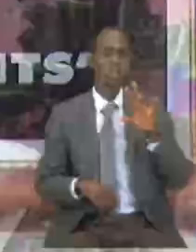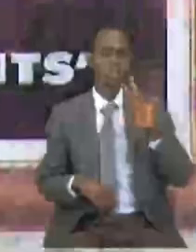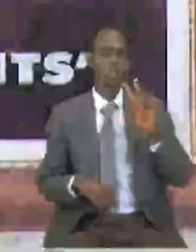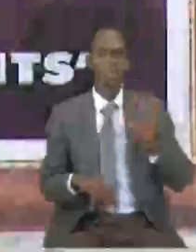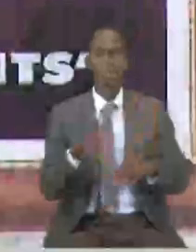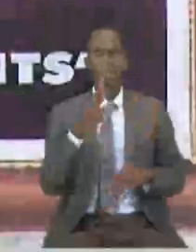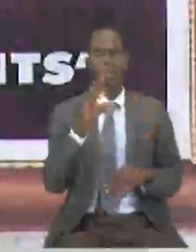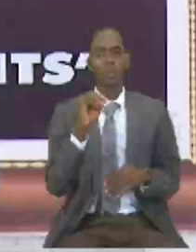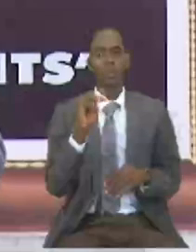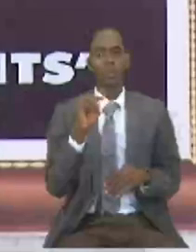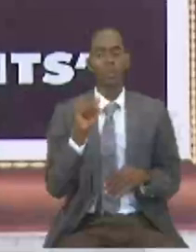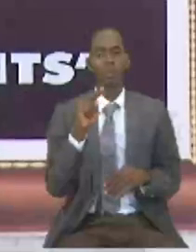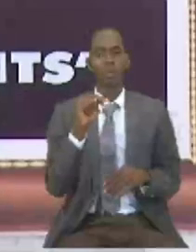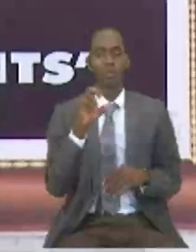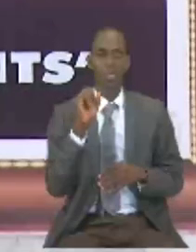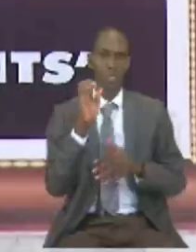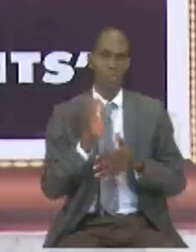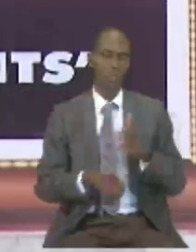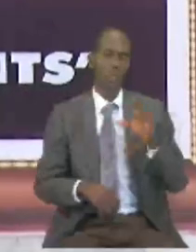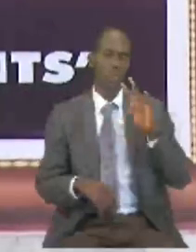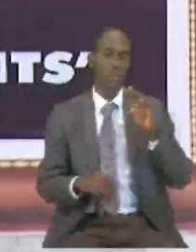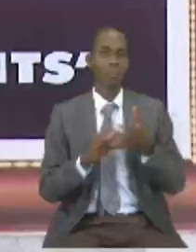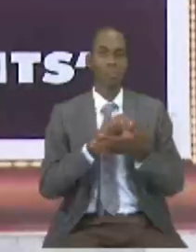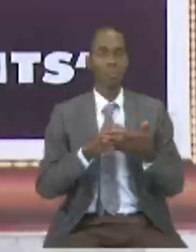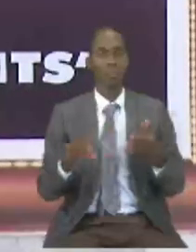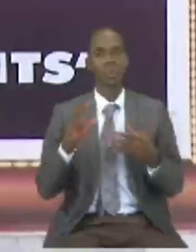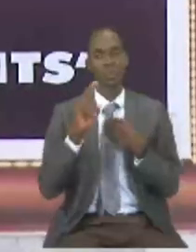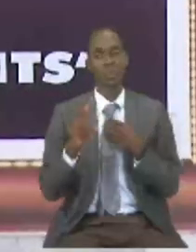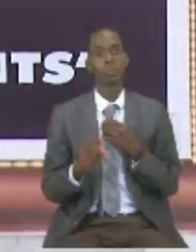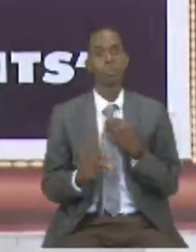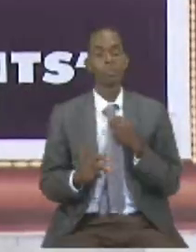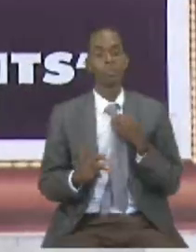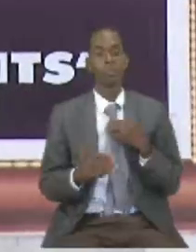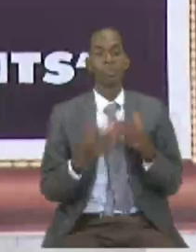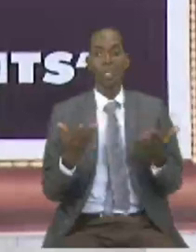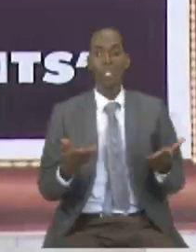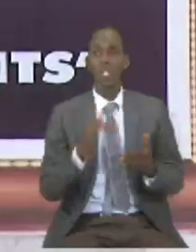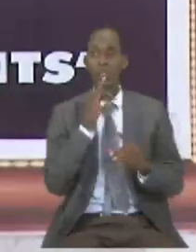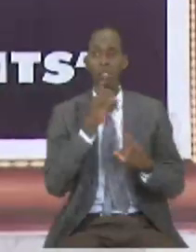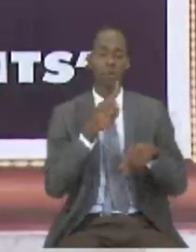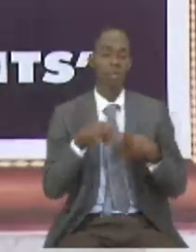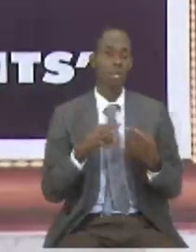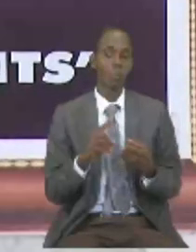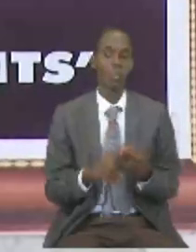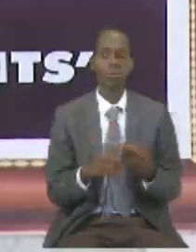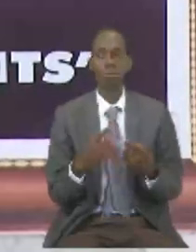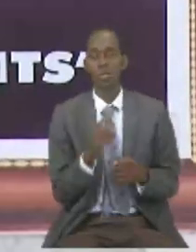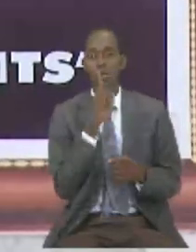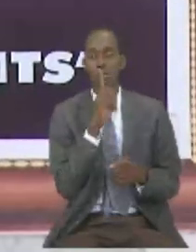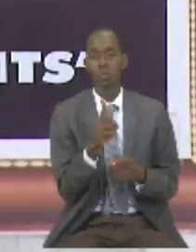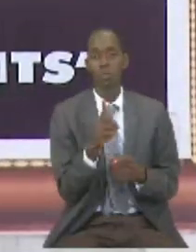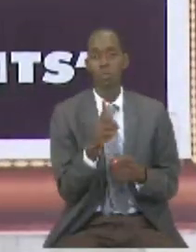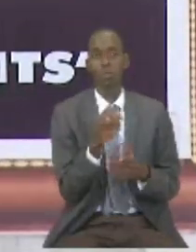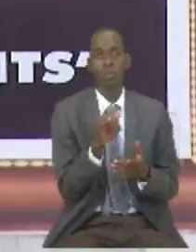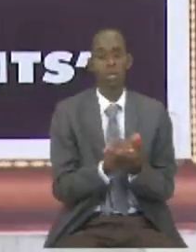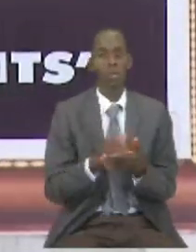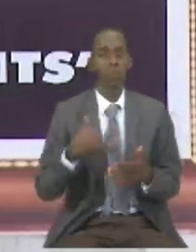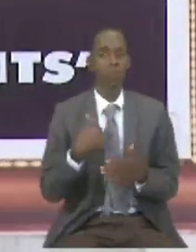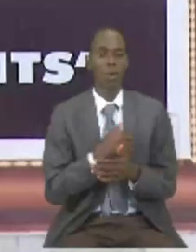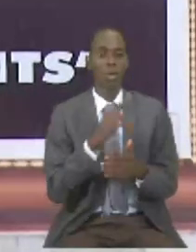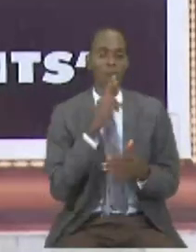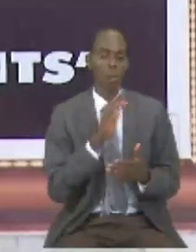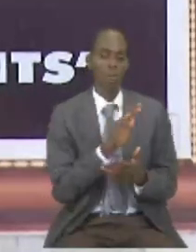Romains 7, verset 2. Romains chapitre 7, verset 2. Ce passage parle du fait que nous